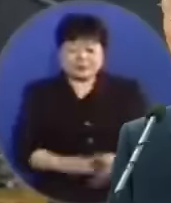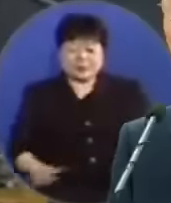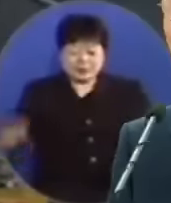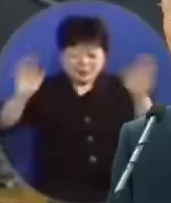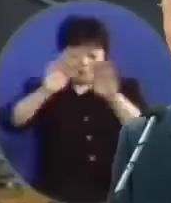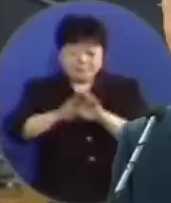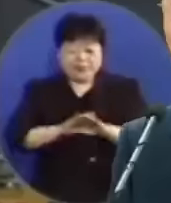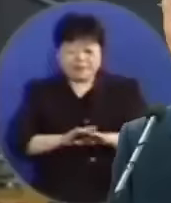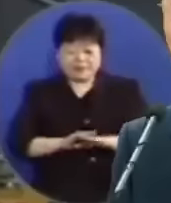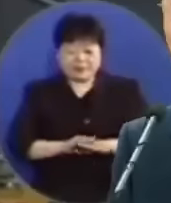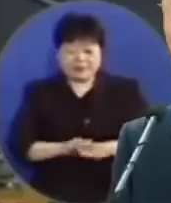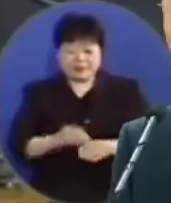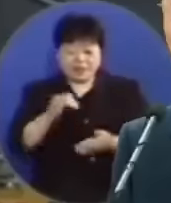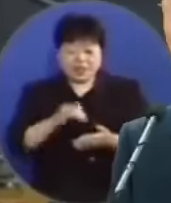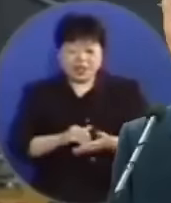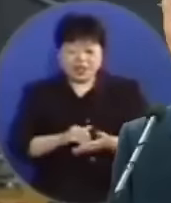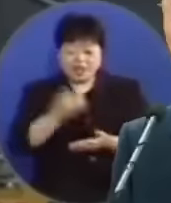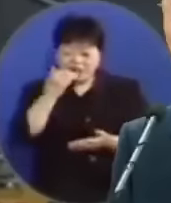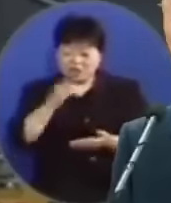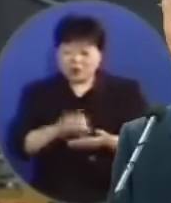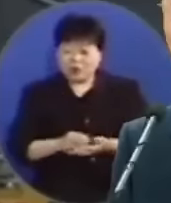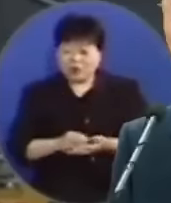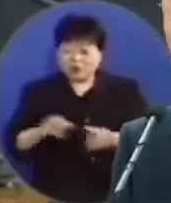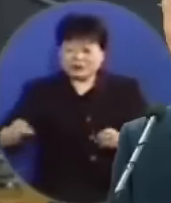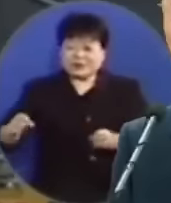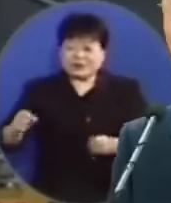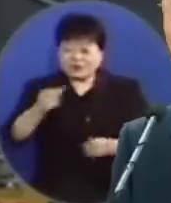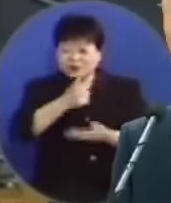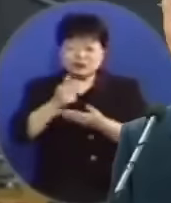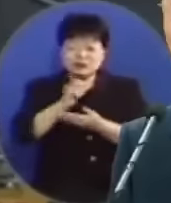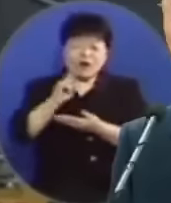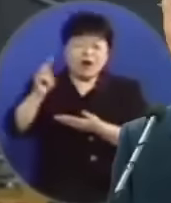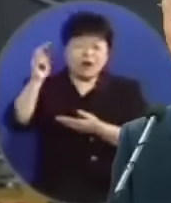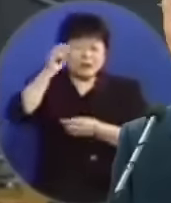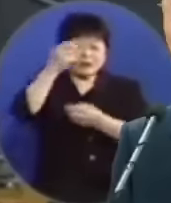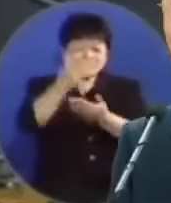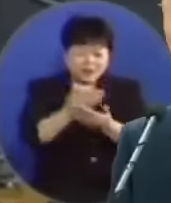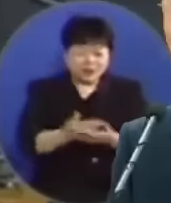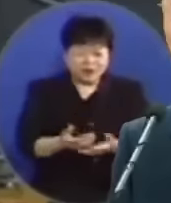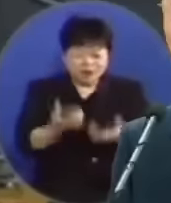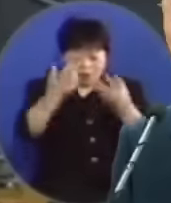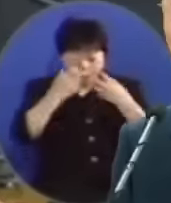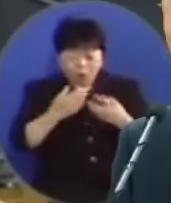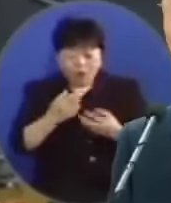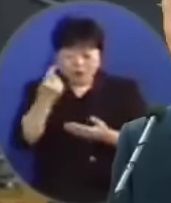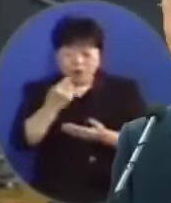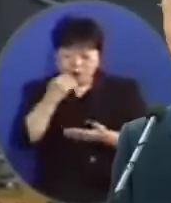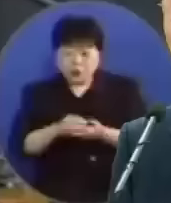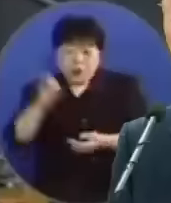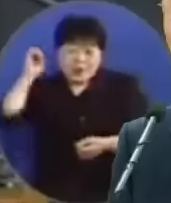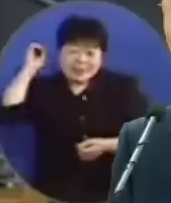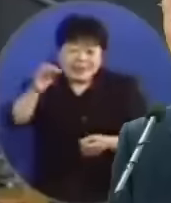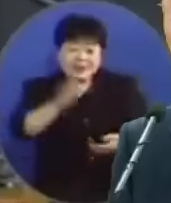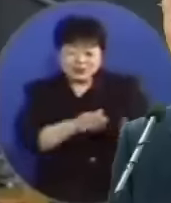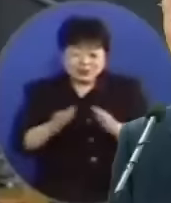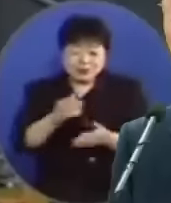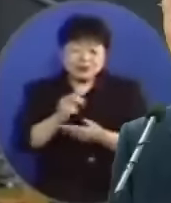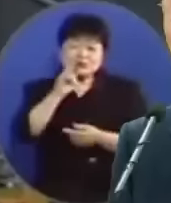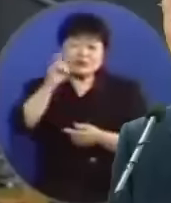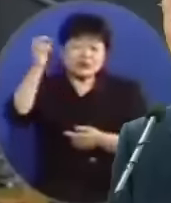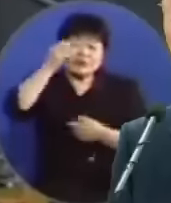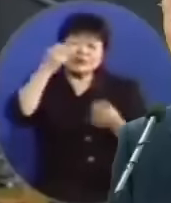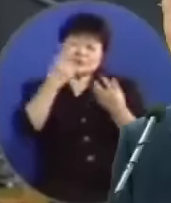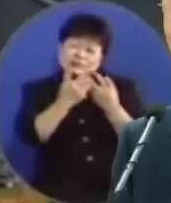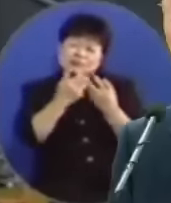되면 돌멩이 두 개 두고 주여 성령 받게 해주소서, 주여 성령 받게 해주소서. 호랑이 오면 돌로 때리려고 해. 들고서 주여 성령